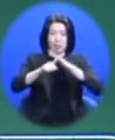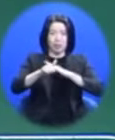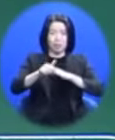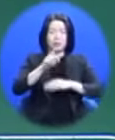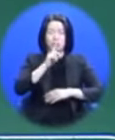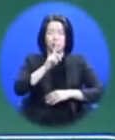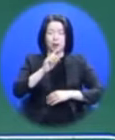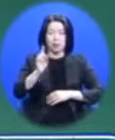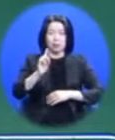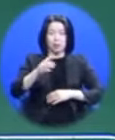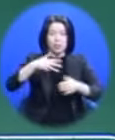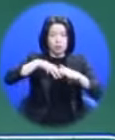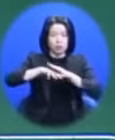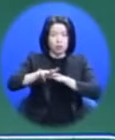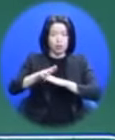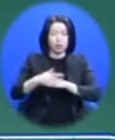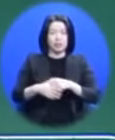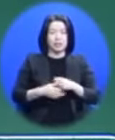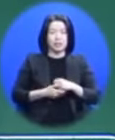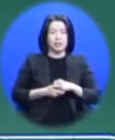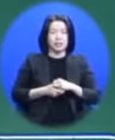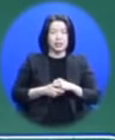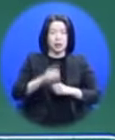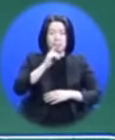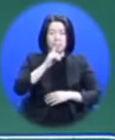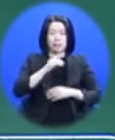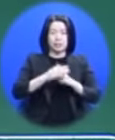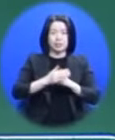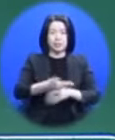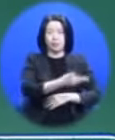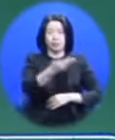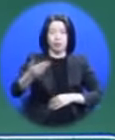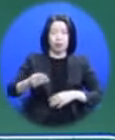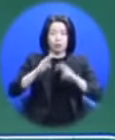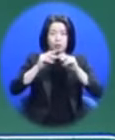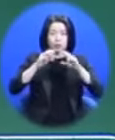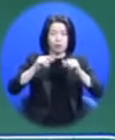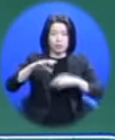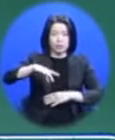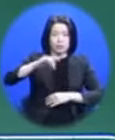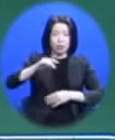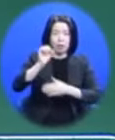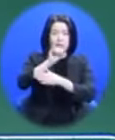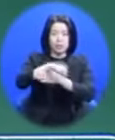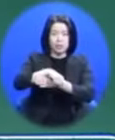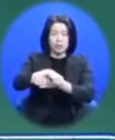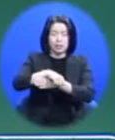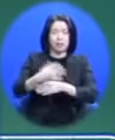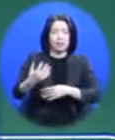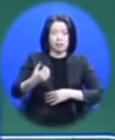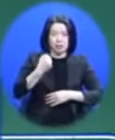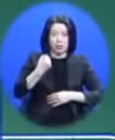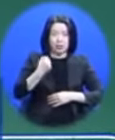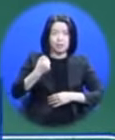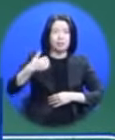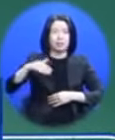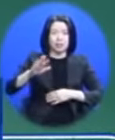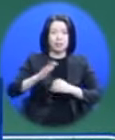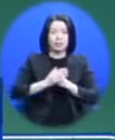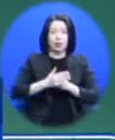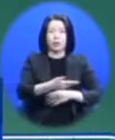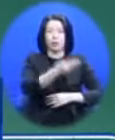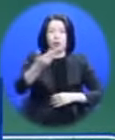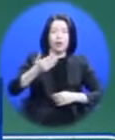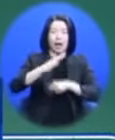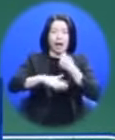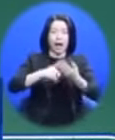출애굽기 23장에 있는 말씀인데, 너희 토지에서 처음 익은 열매의 첫 것을 가져다가 너희 하나님